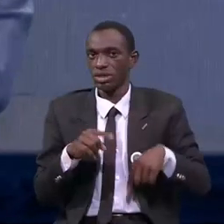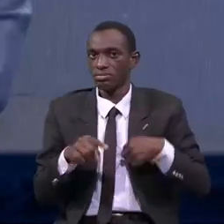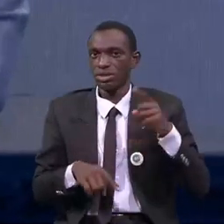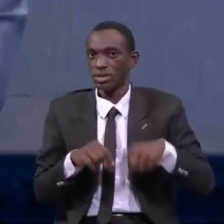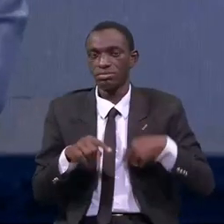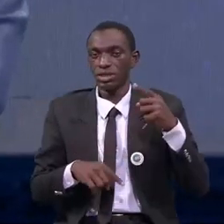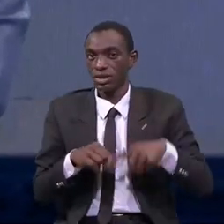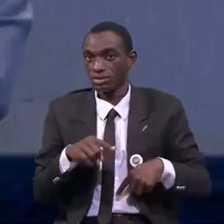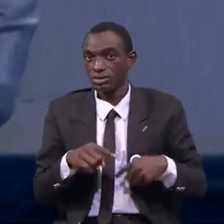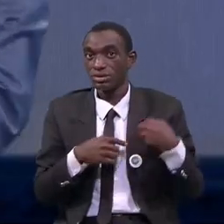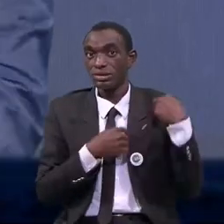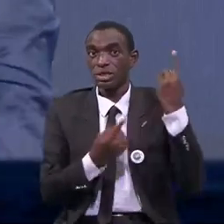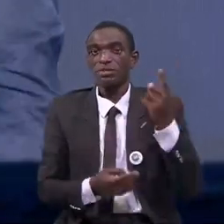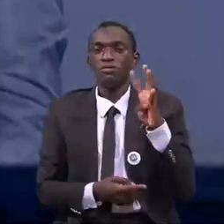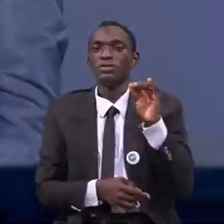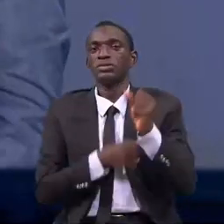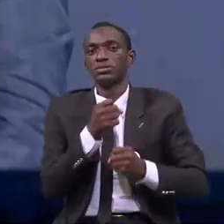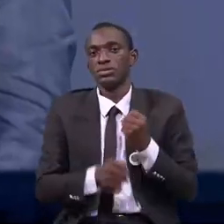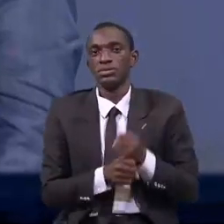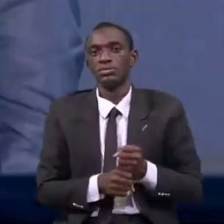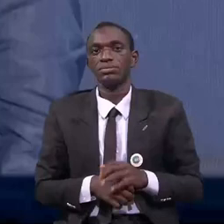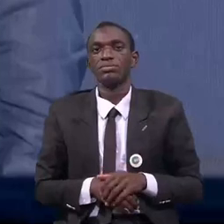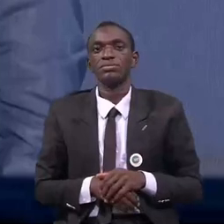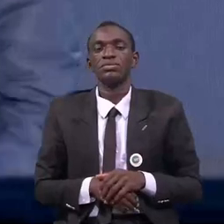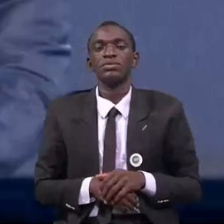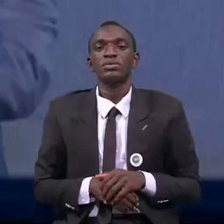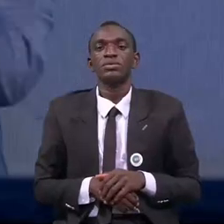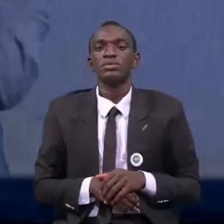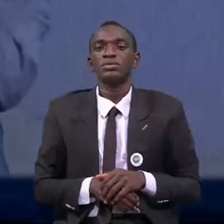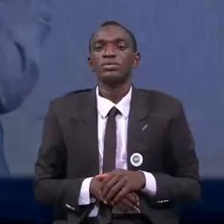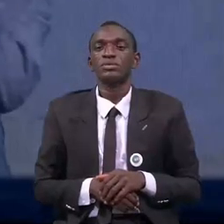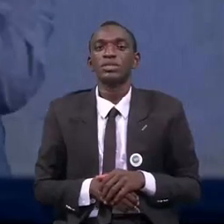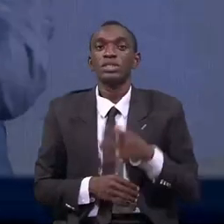parce que l'idée là là depuis 40 ans je ne peux pas me lever je ne peux pas je ne peux